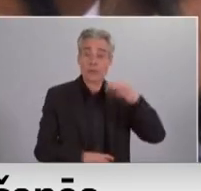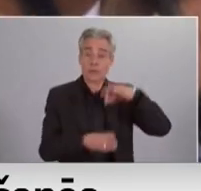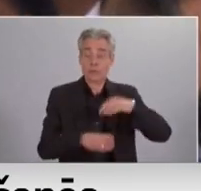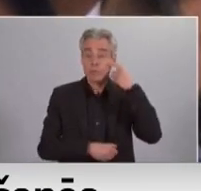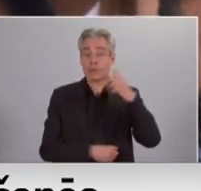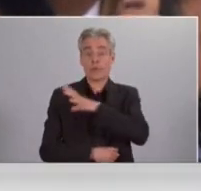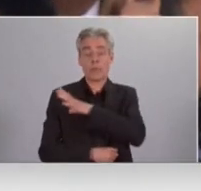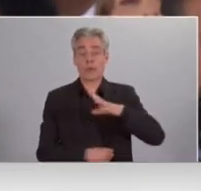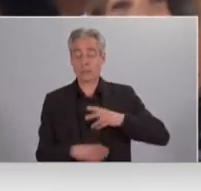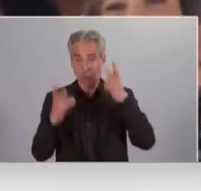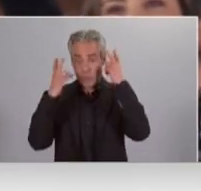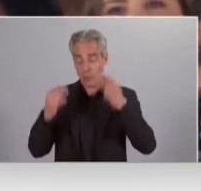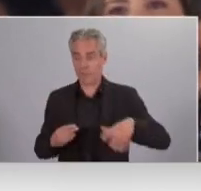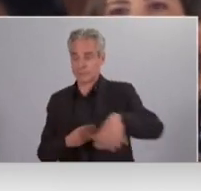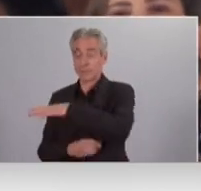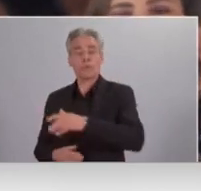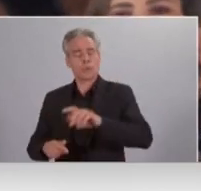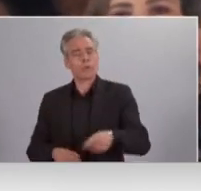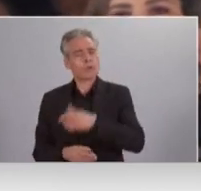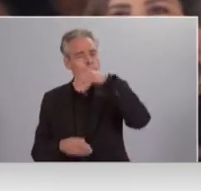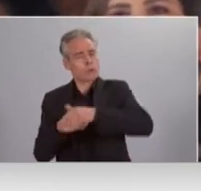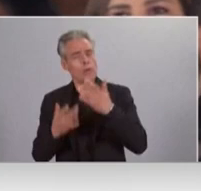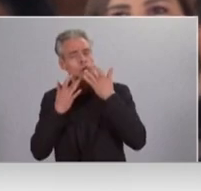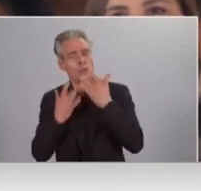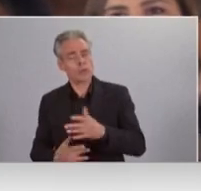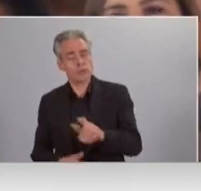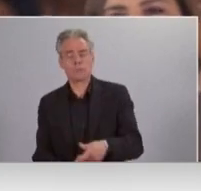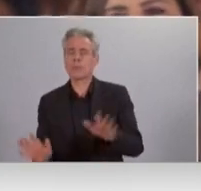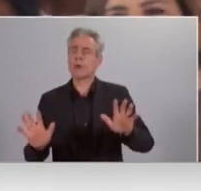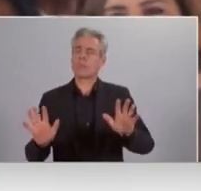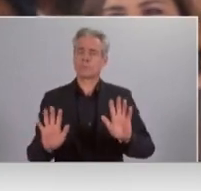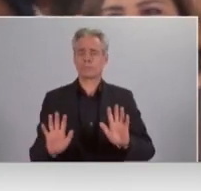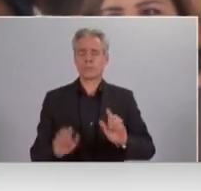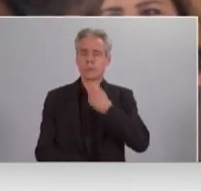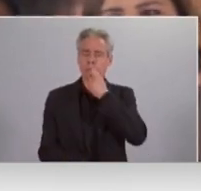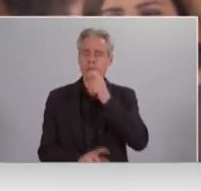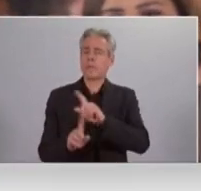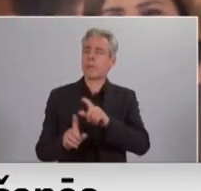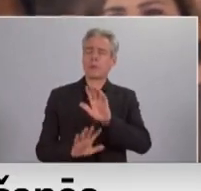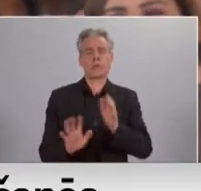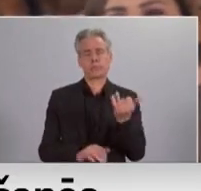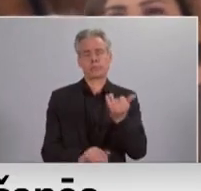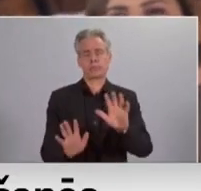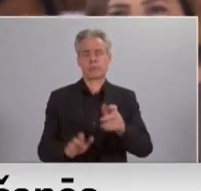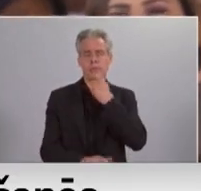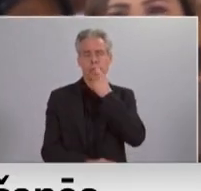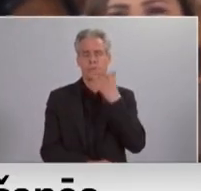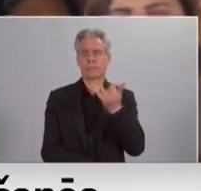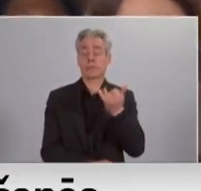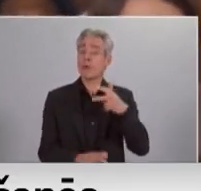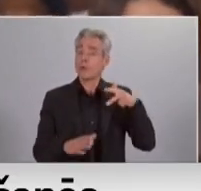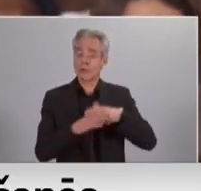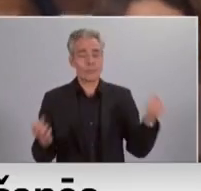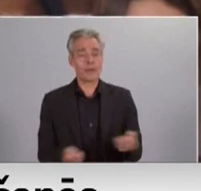madame Le Pen, dont je sais la déception ce soir. Tie, kas balsoja par Le Pens kundzi, es zinu, ir vīlušies šovakar.